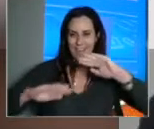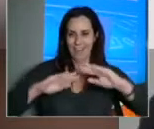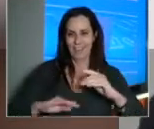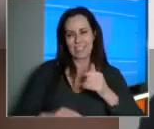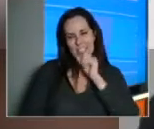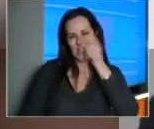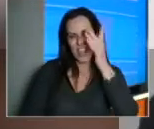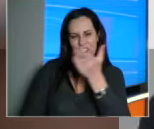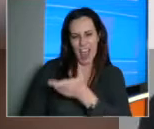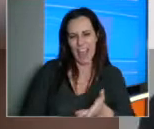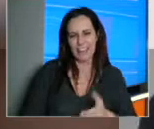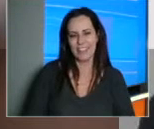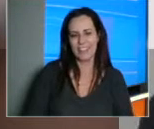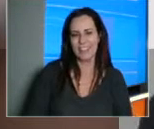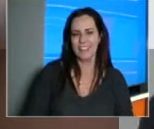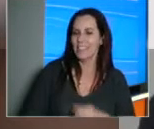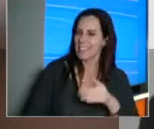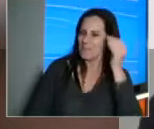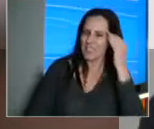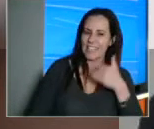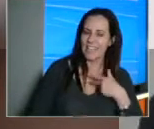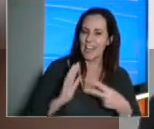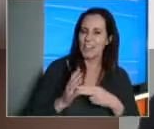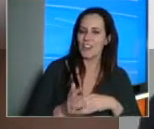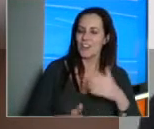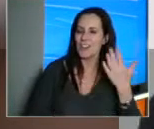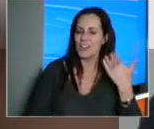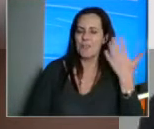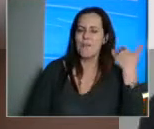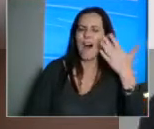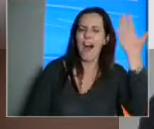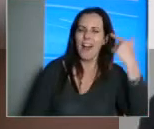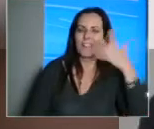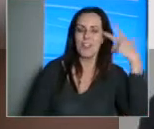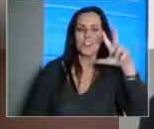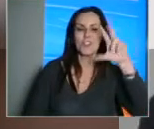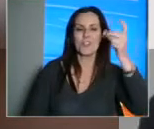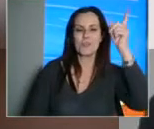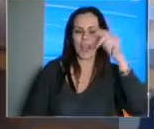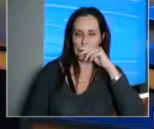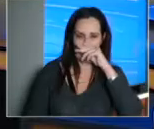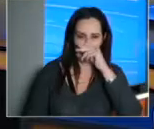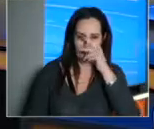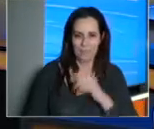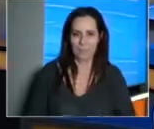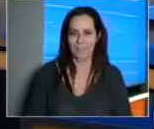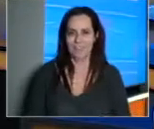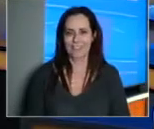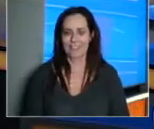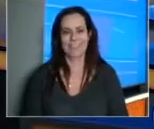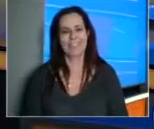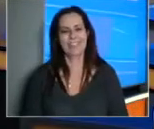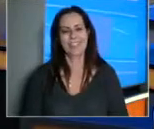קצת ישנה, בסדר, אבל עיקר הכוונה. אתה יודע, זה מזכיר לי את התוכניות של לילית נגר בערוץ אחד בשנות ה-80. ממש מקסים. טוב,